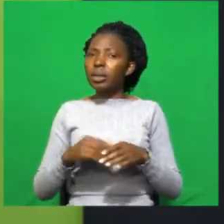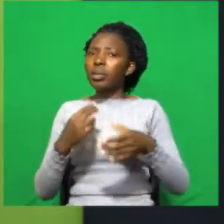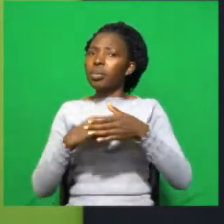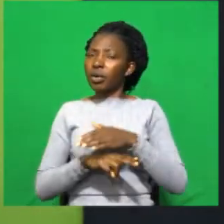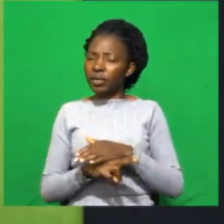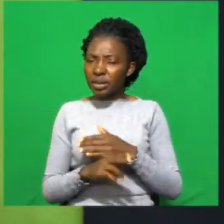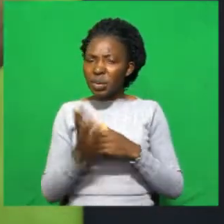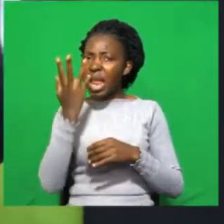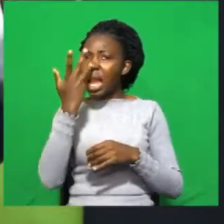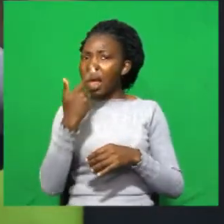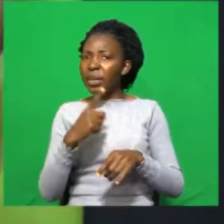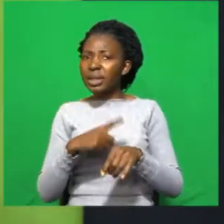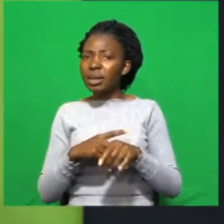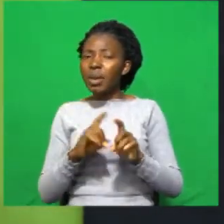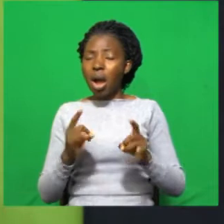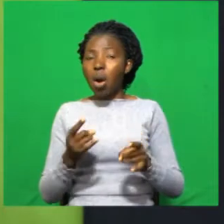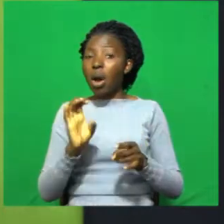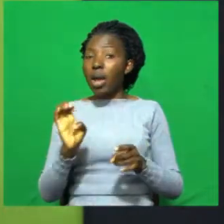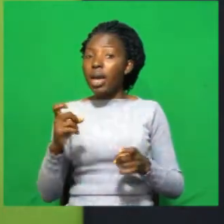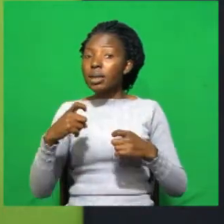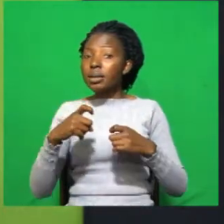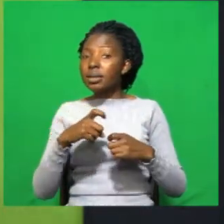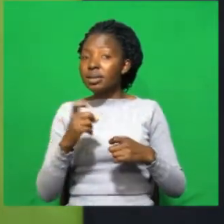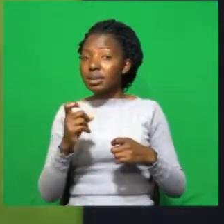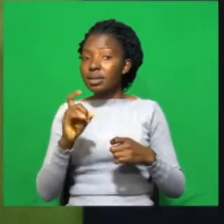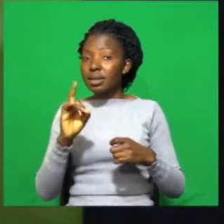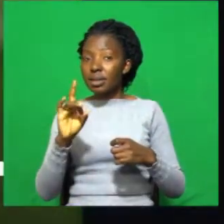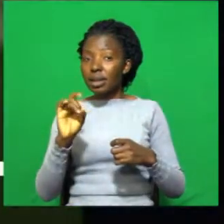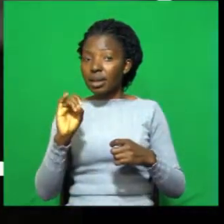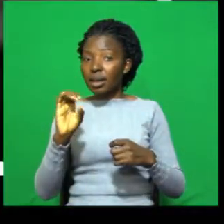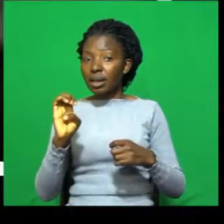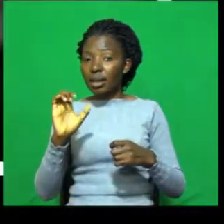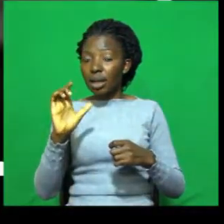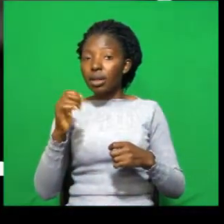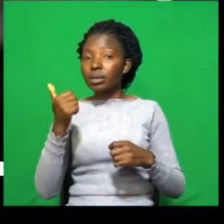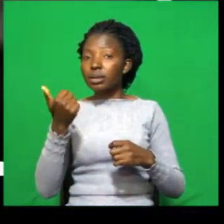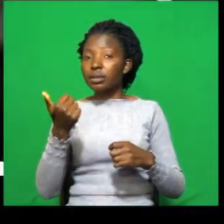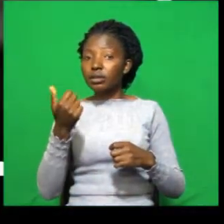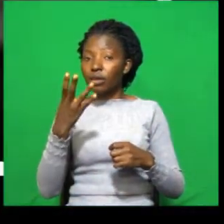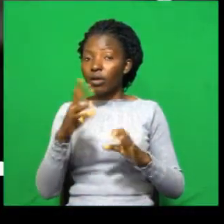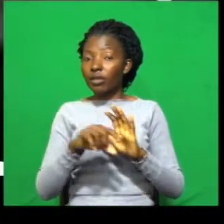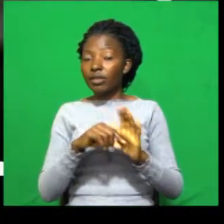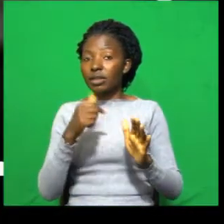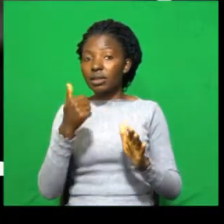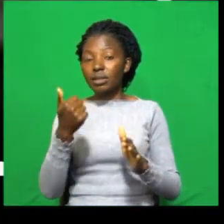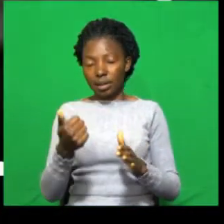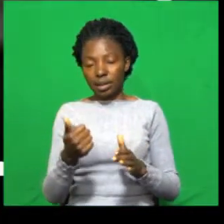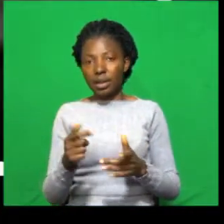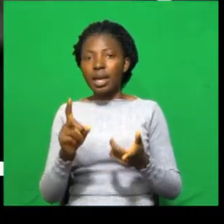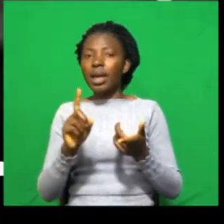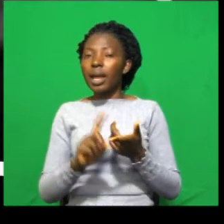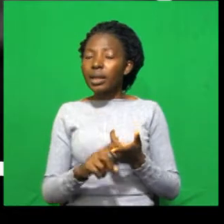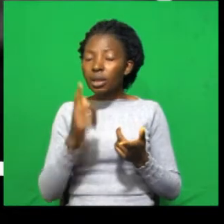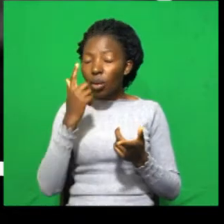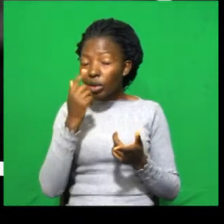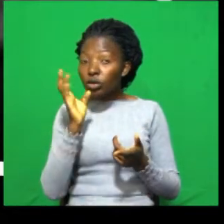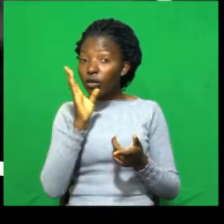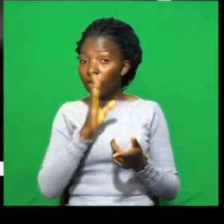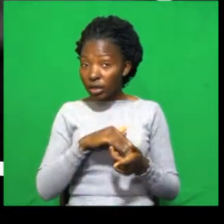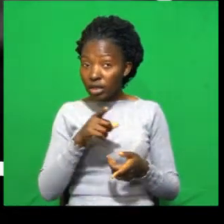nguva inokaundwa sei. Ezekiel chapter 4 verse ya 6. Ezekiel 4 verse ndeya 6. Zvino kana